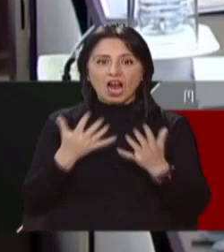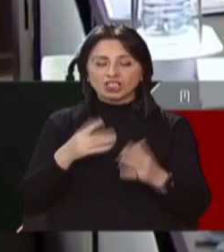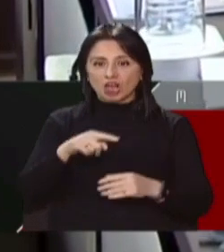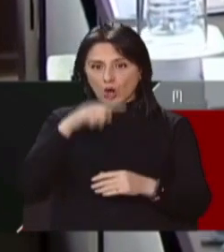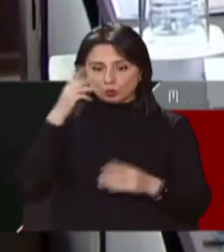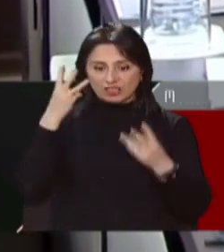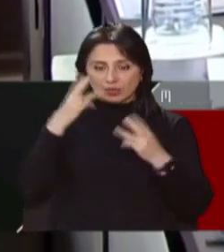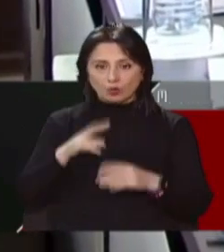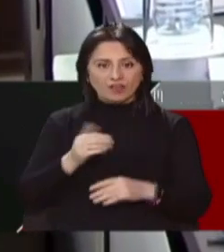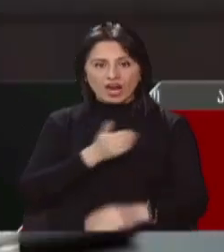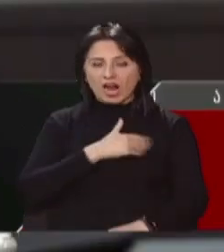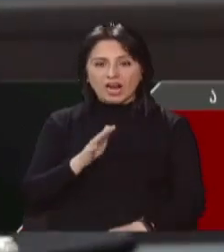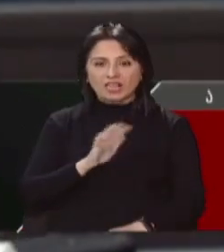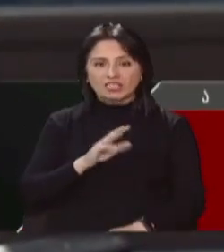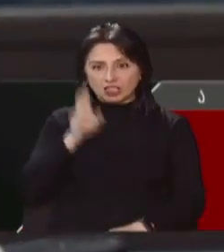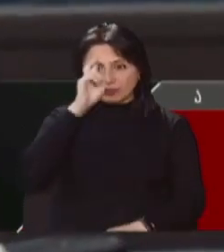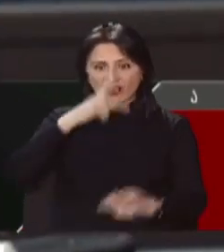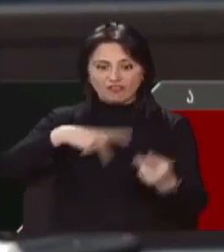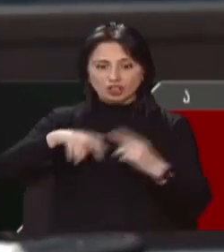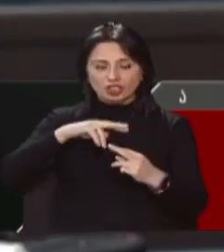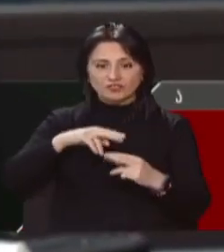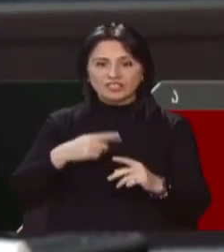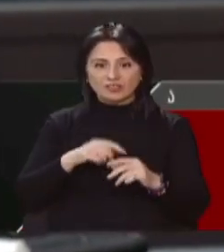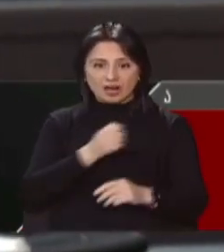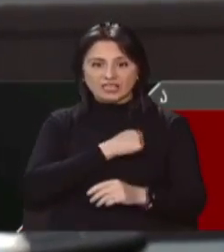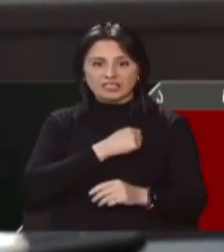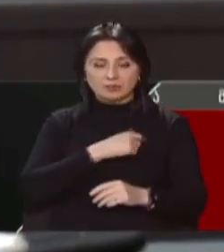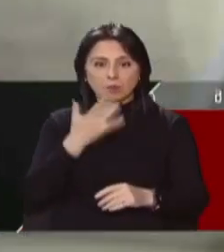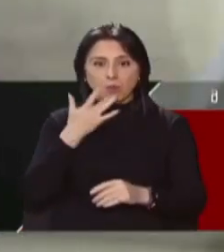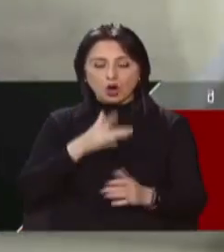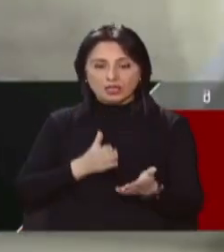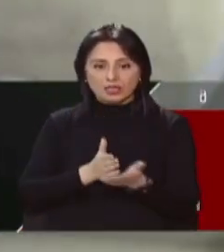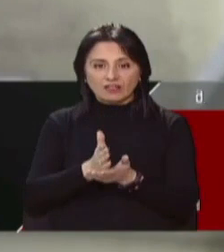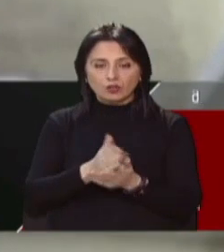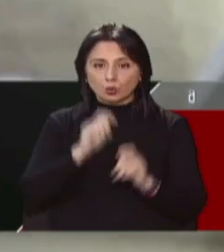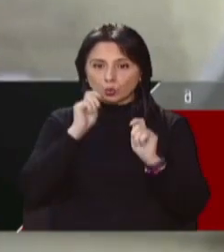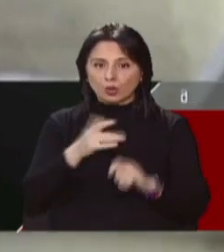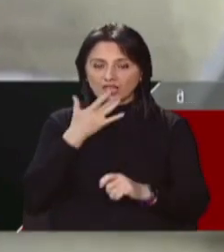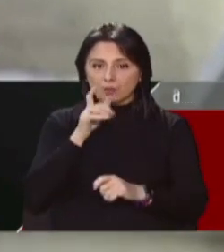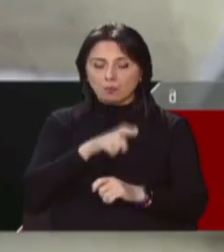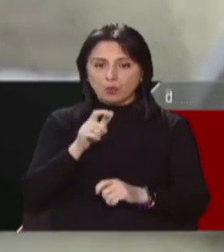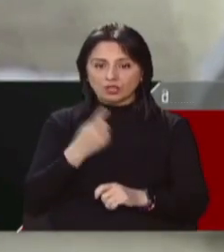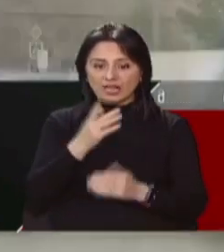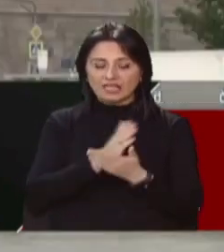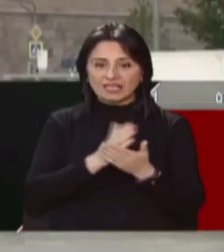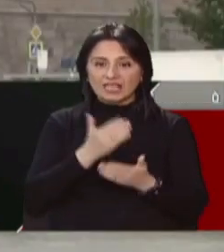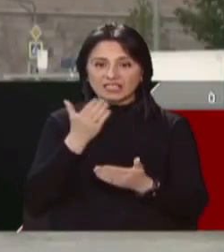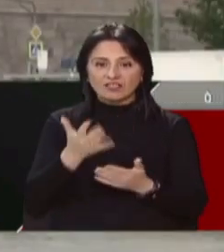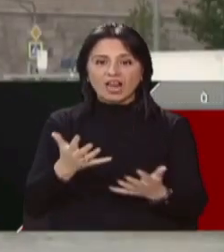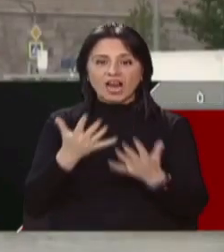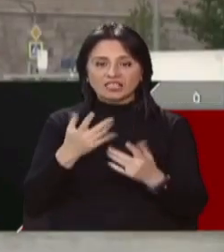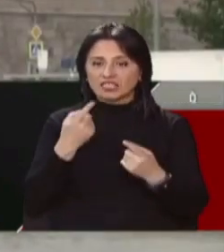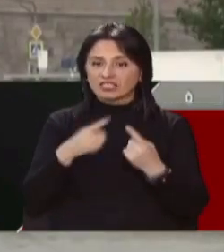რუსული მოდელი, რომელიც არასასურველი მთავრობის შეცვლისთვის მილიტარისტული პოლიტიკის წარმართვას გულისხმობს, უკრაინელი პოლიტიკოსების ერთი ნაწილისთვის